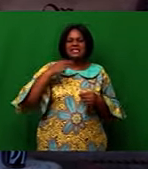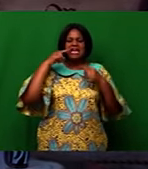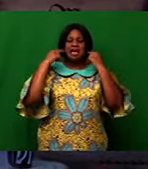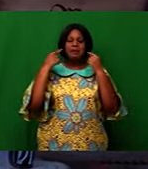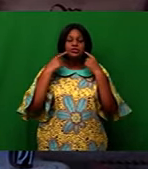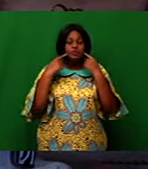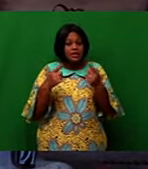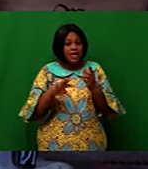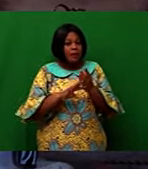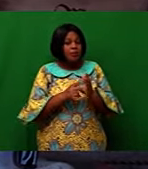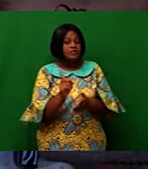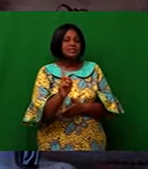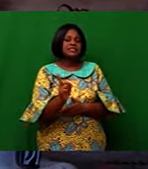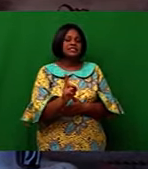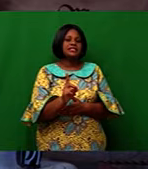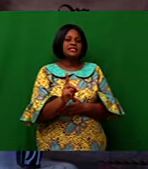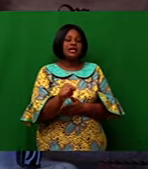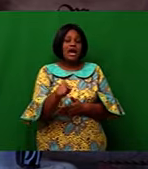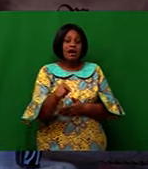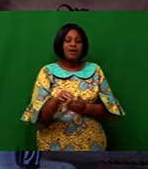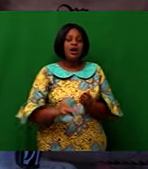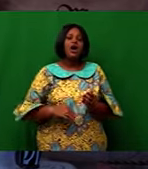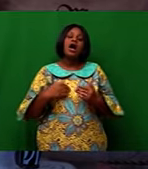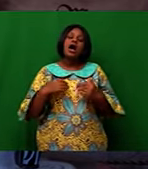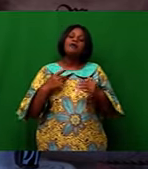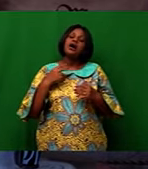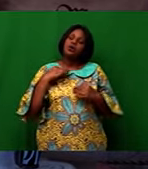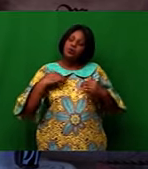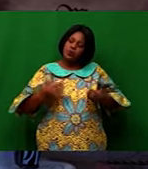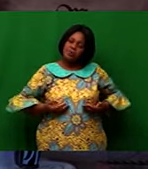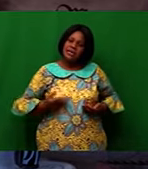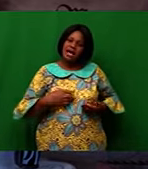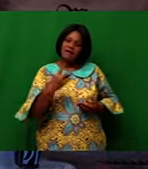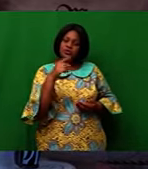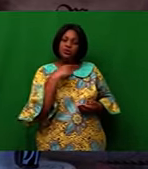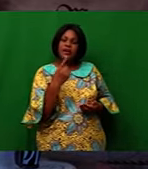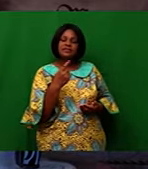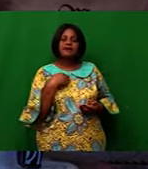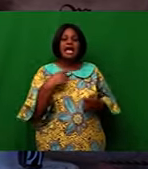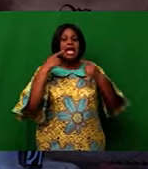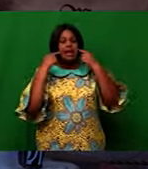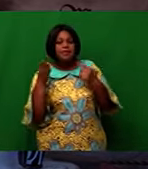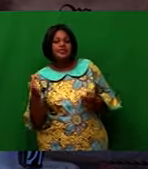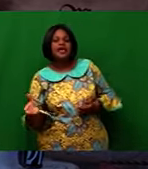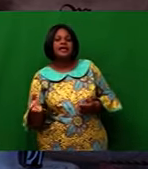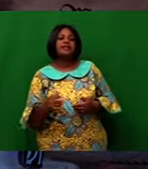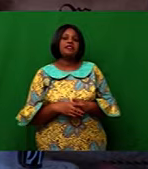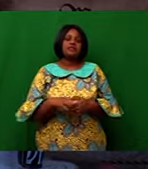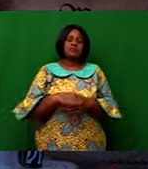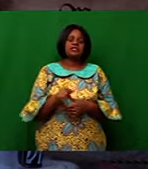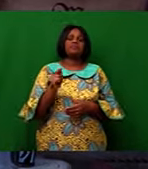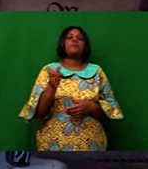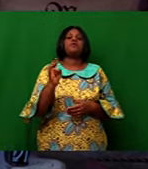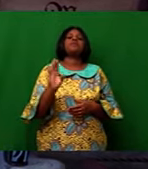nyaya yeurwere ka vana mai ava vari kufadzwawo here nekuti pamwe ndo zvinozounza